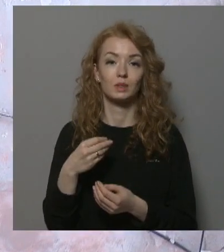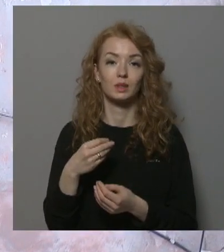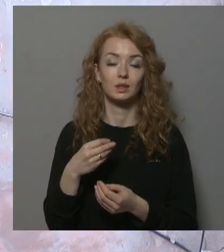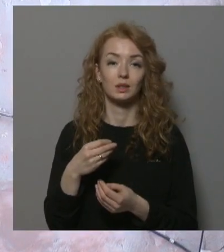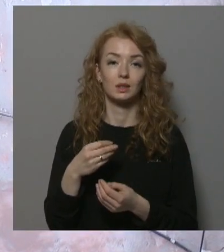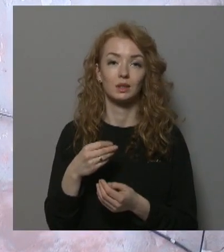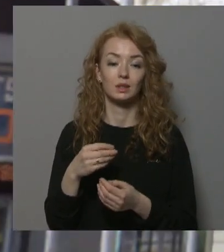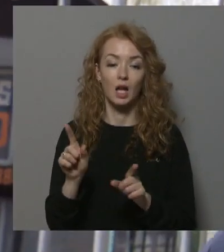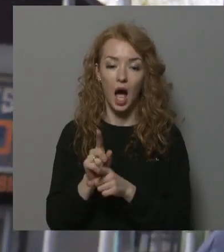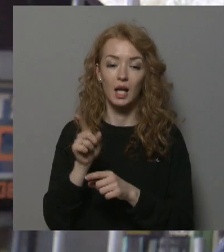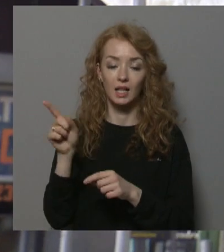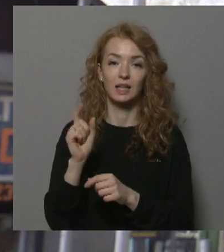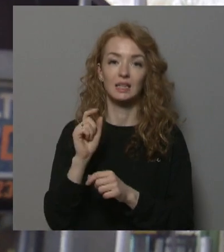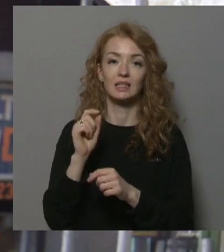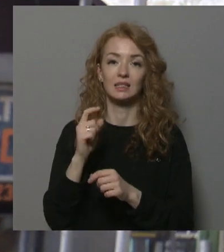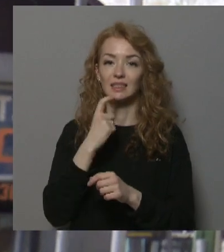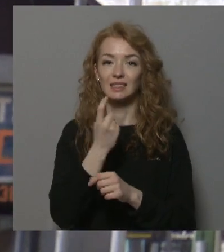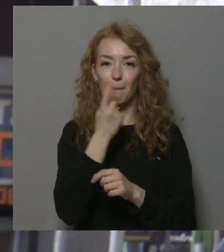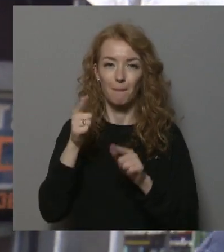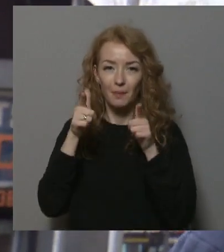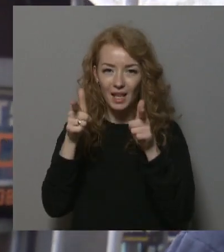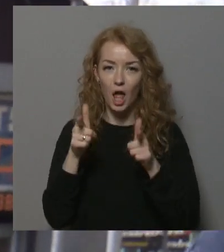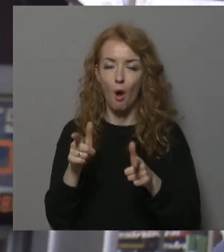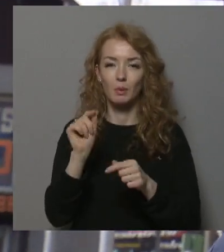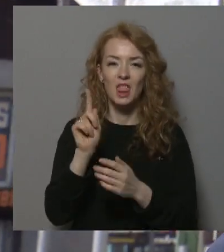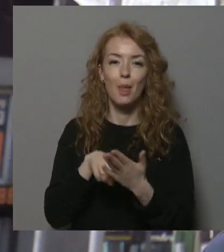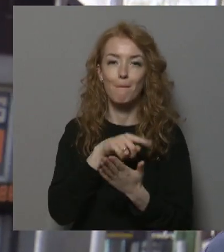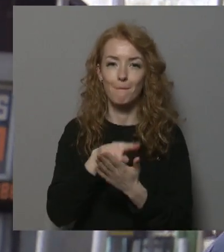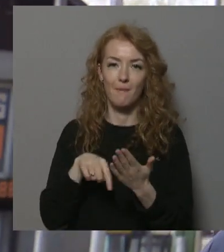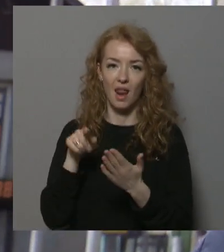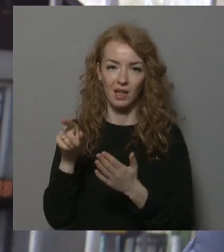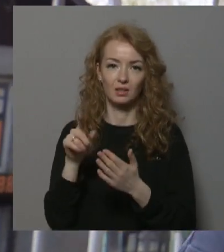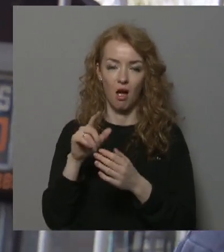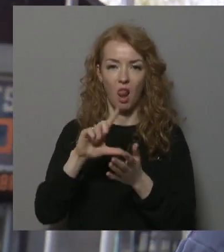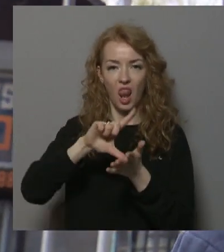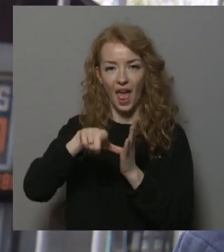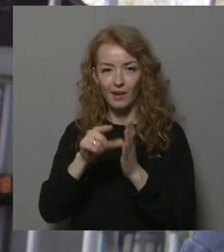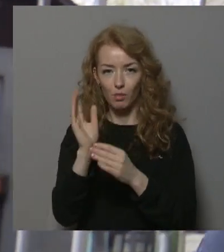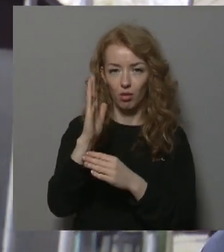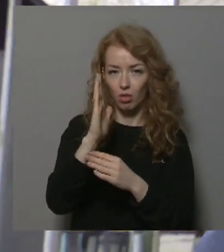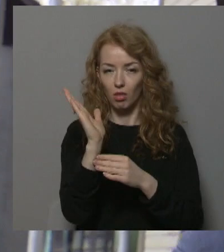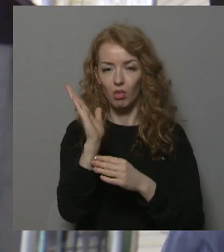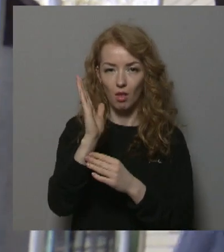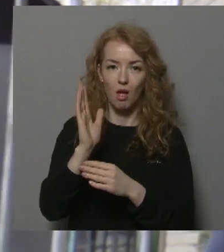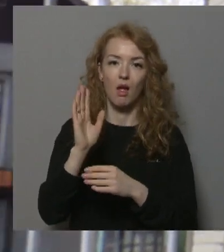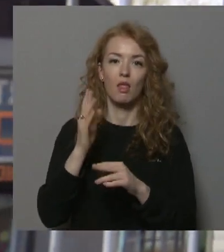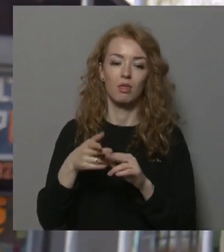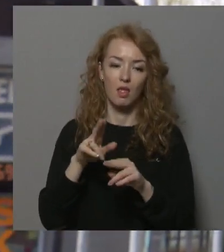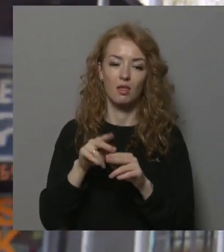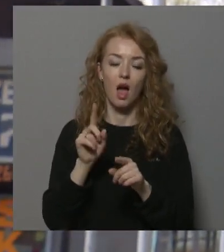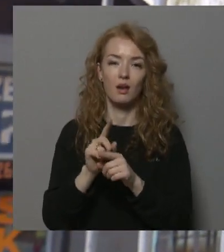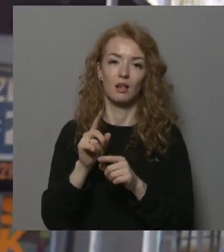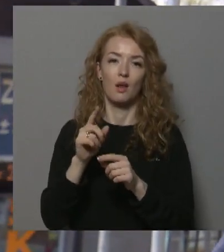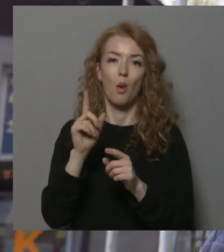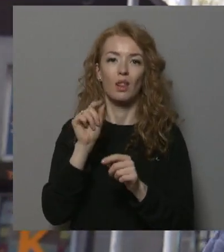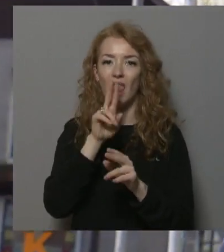laikam tas arī stiprinājums nav gluži pareizā leņķī, kādam viņam jābūt, lai netraucētu arī satiksmei,